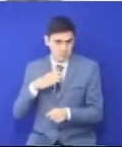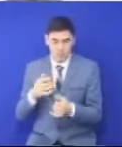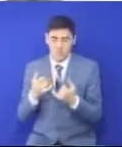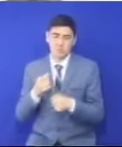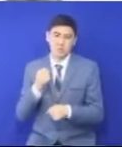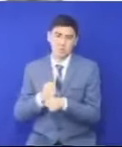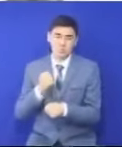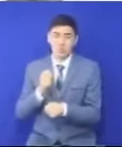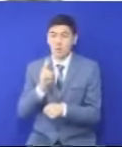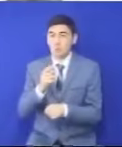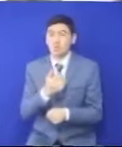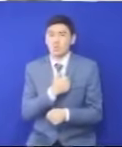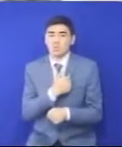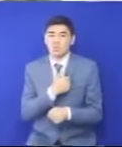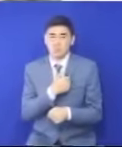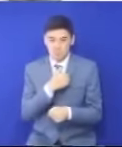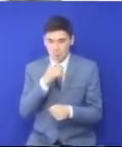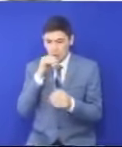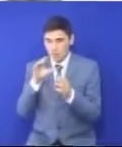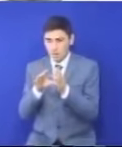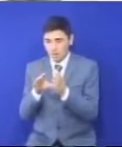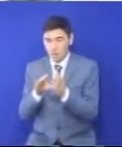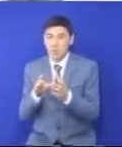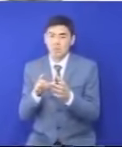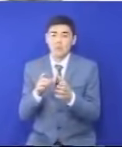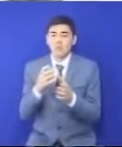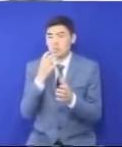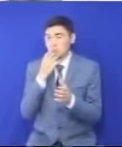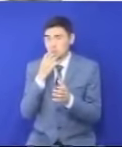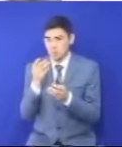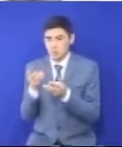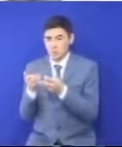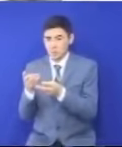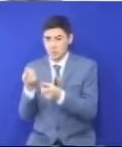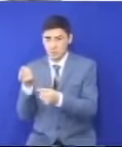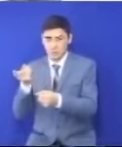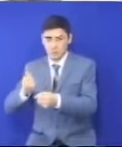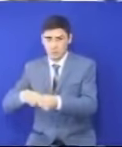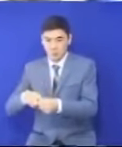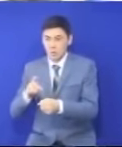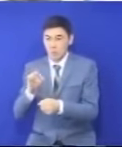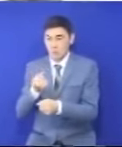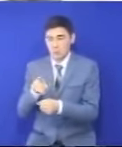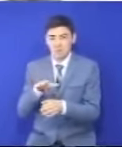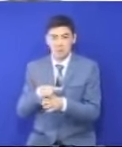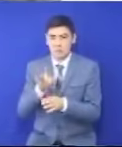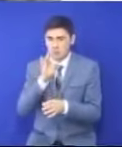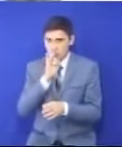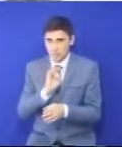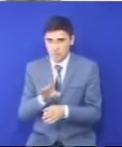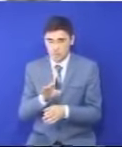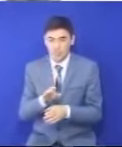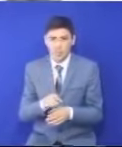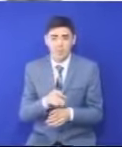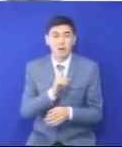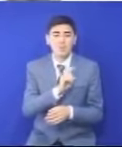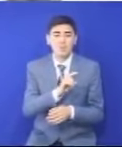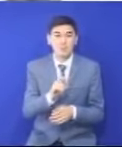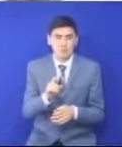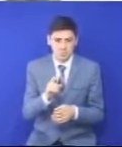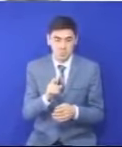жылуға қосылғысы келген абоненттер көп. Бірақ жылудың аздығынан біз олардың өтінішін орындай алмадық. Қарызға батқандарды жылумен